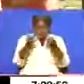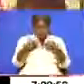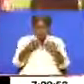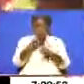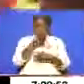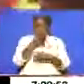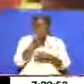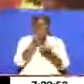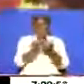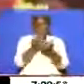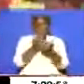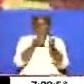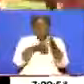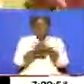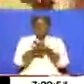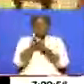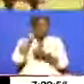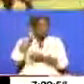Kisii.